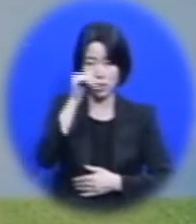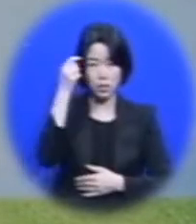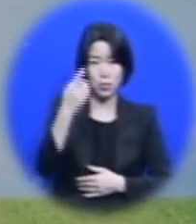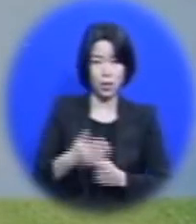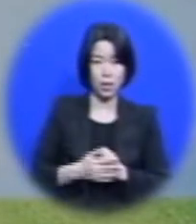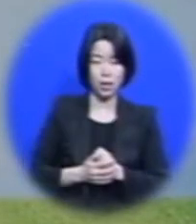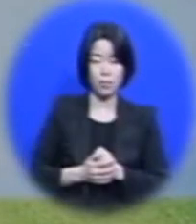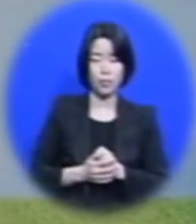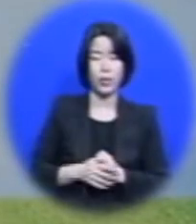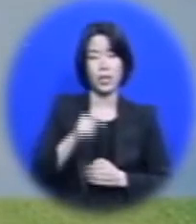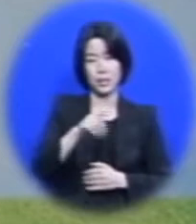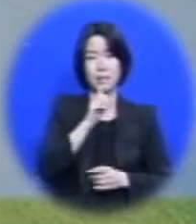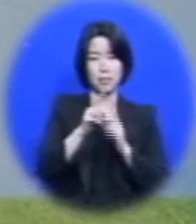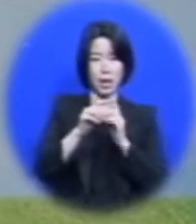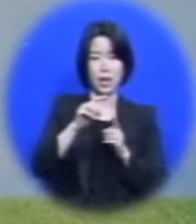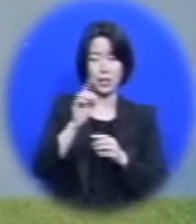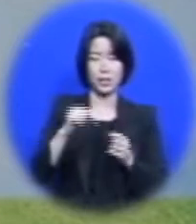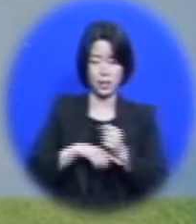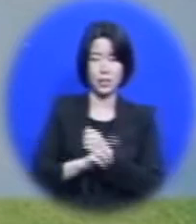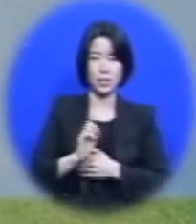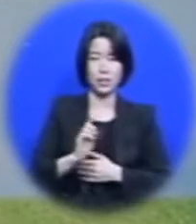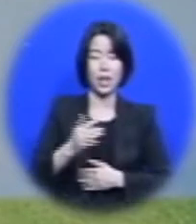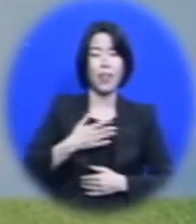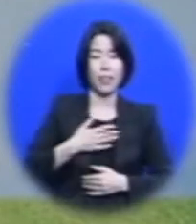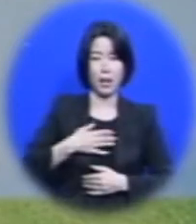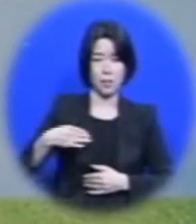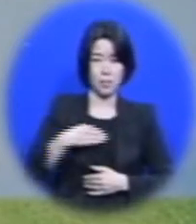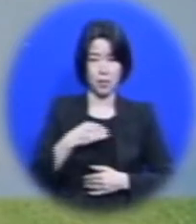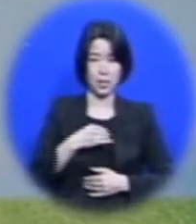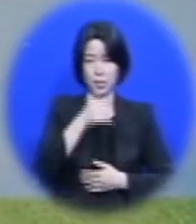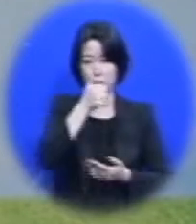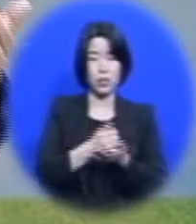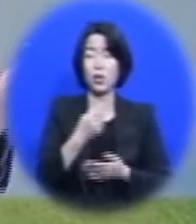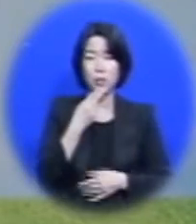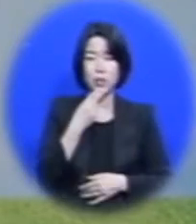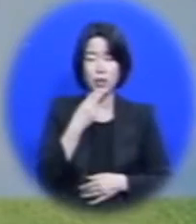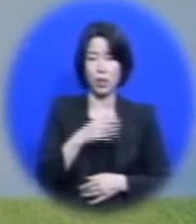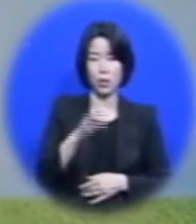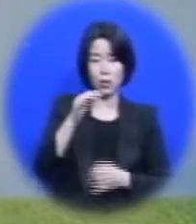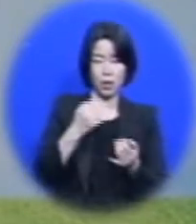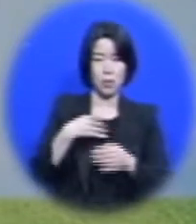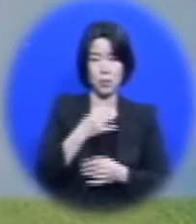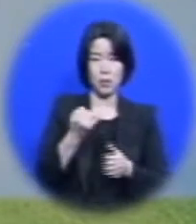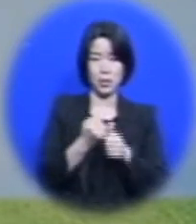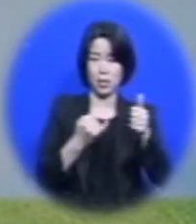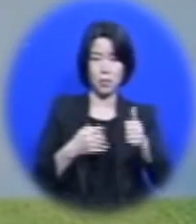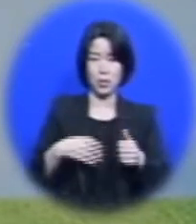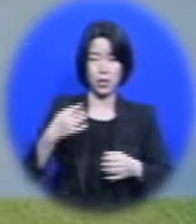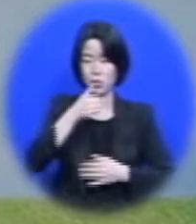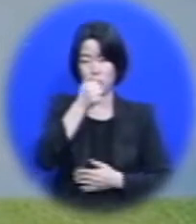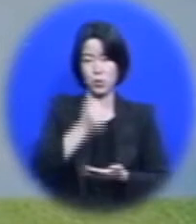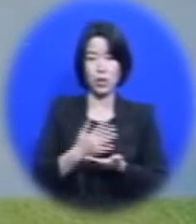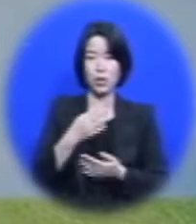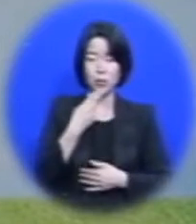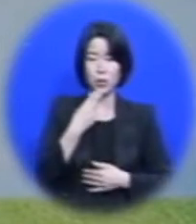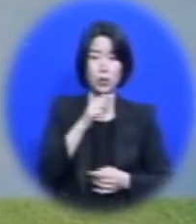말은 다윗이 나는 밧세바에게는 죄 지은 거 없어요, 우리아에게 죄 지은 거 없어요 라고 말하는 게